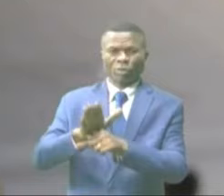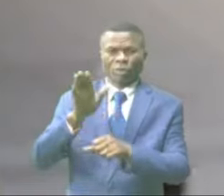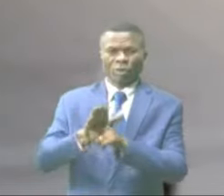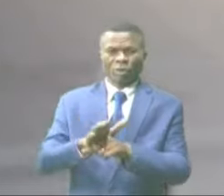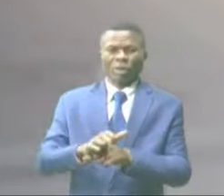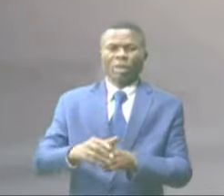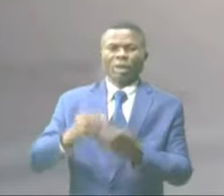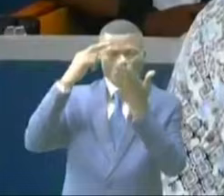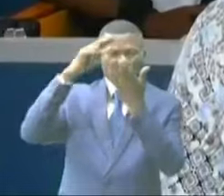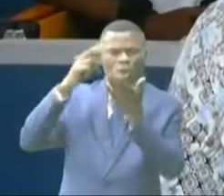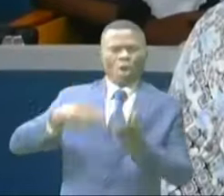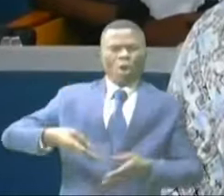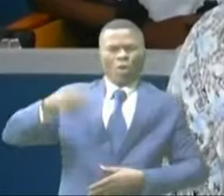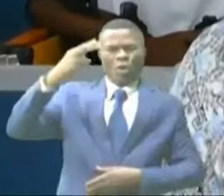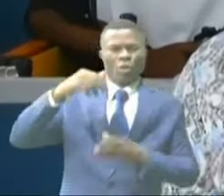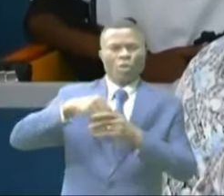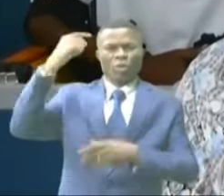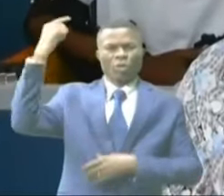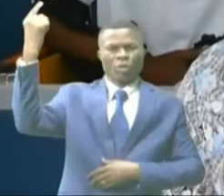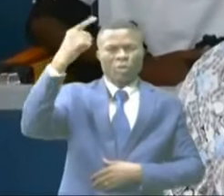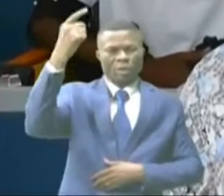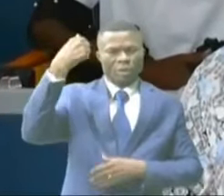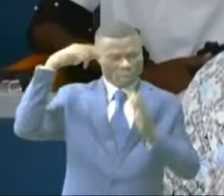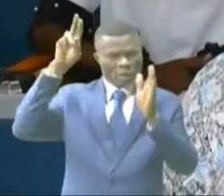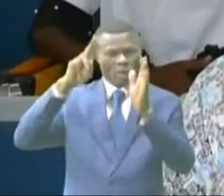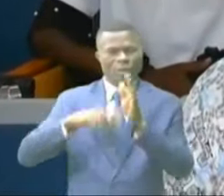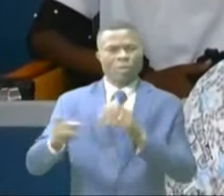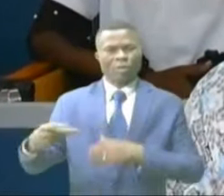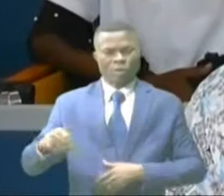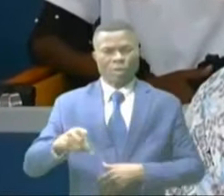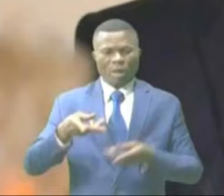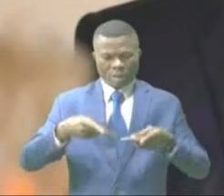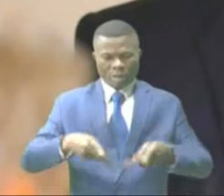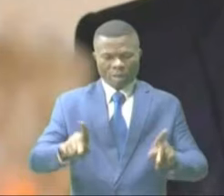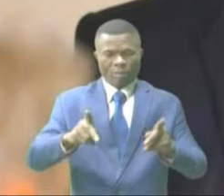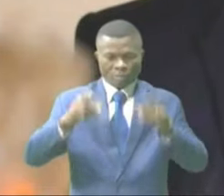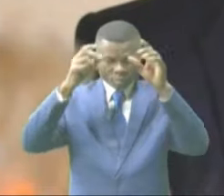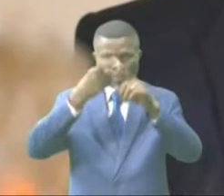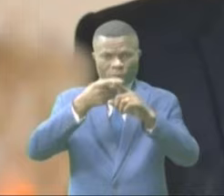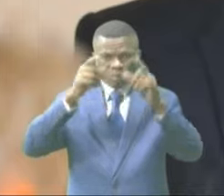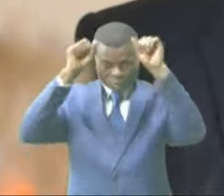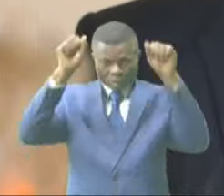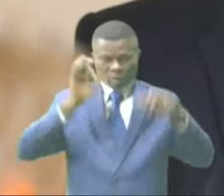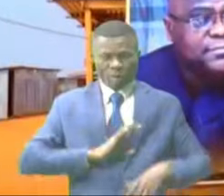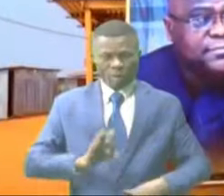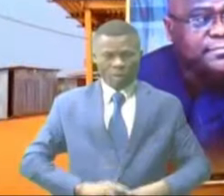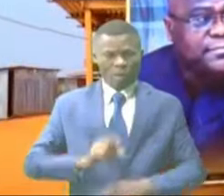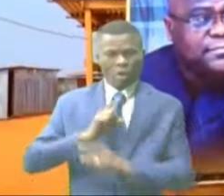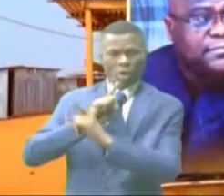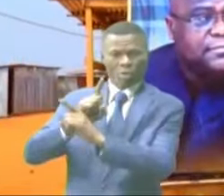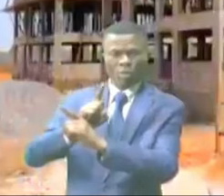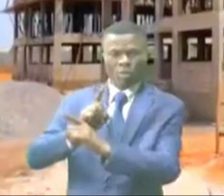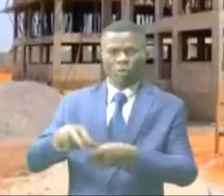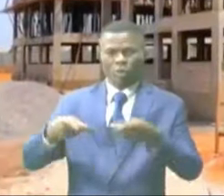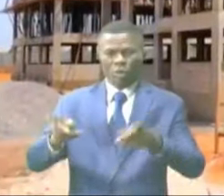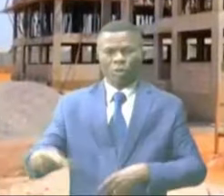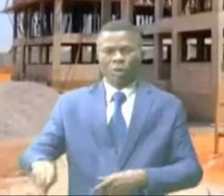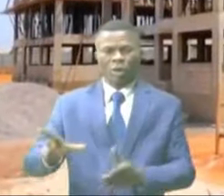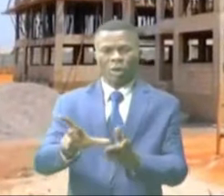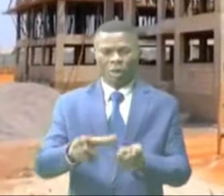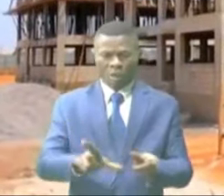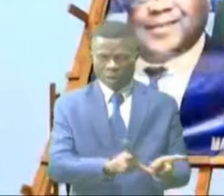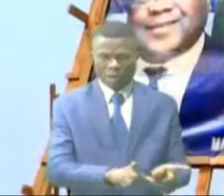bonnes et grandes universités du monde, le gouvernement Masuka, sur recommandation du président Tshisekedi, préconise doter le Lualaba dans un